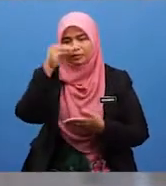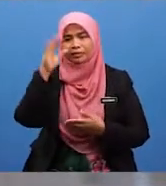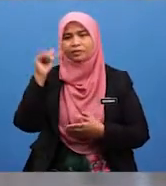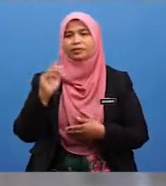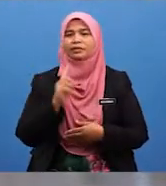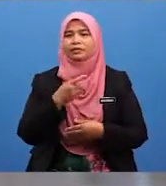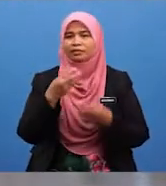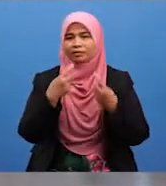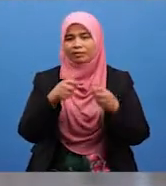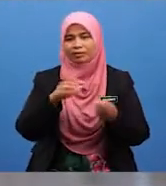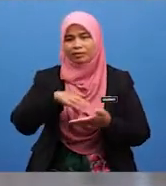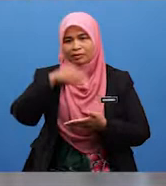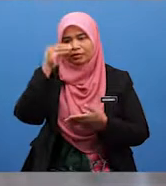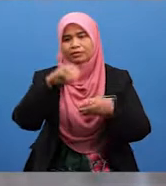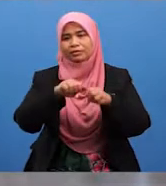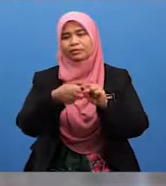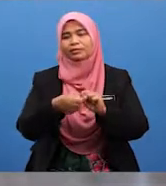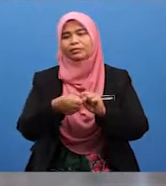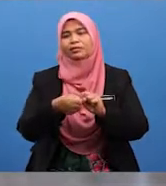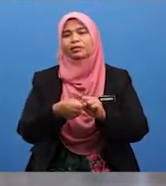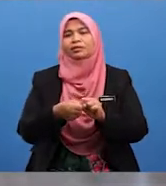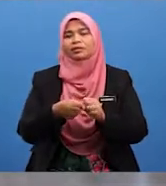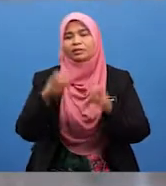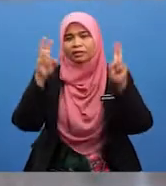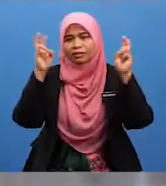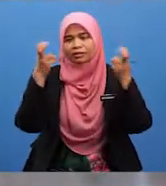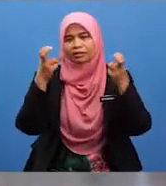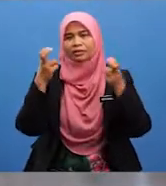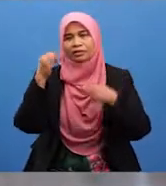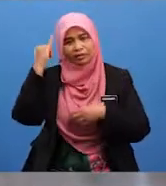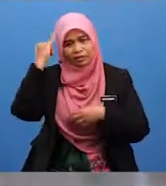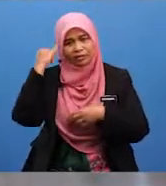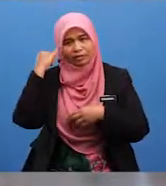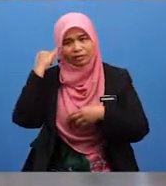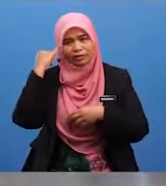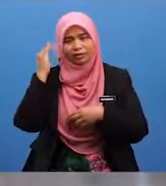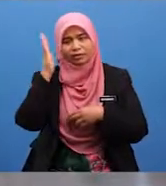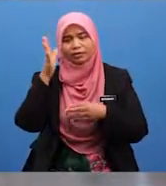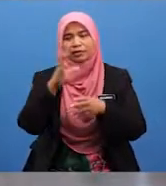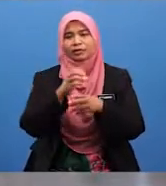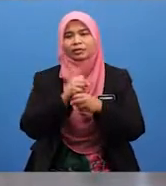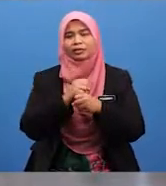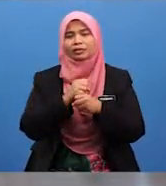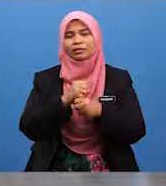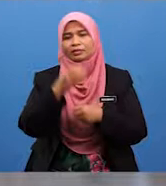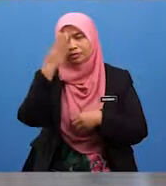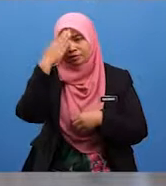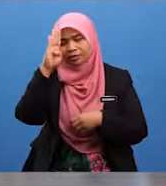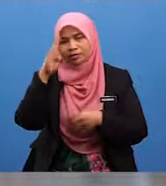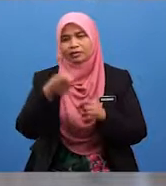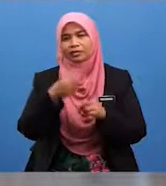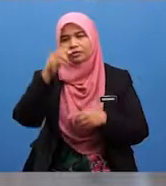pelajari. Semoga ilmu yang diperoleh akan mendapat keberkatan Allah SWT.